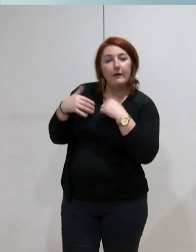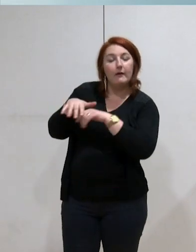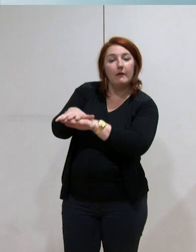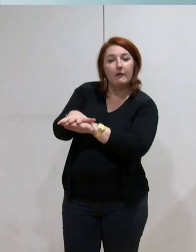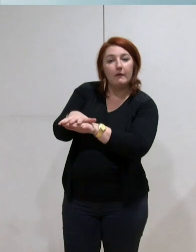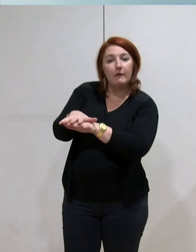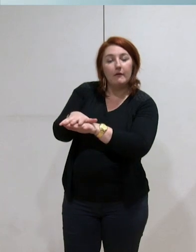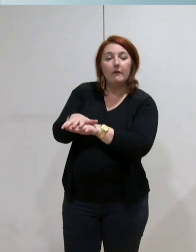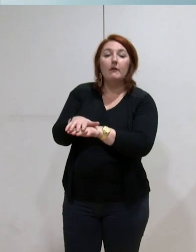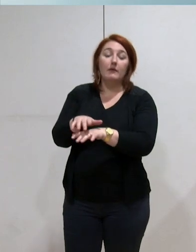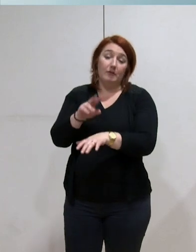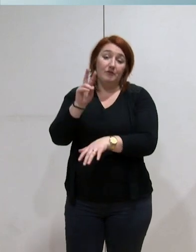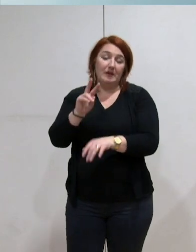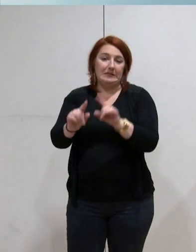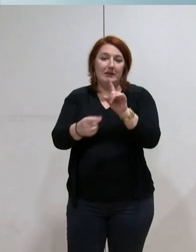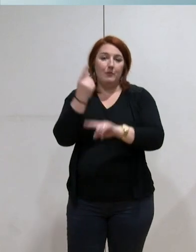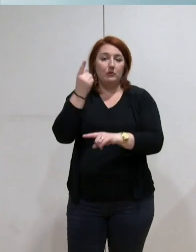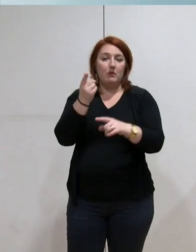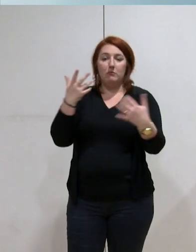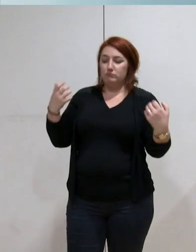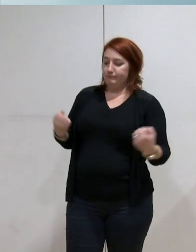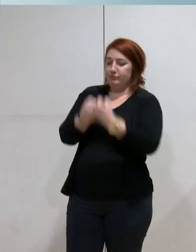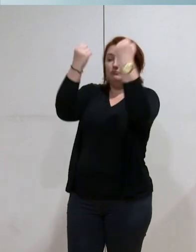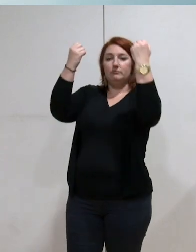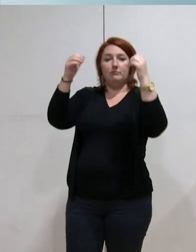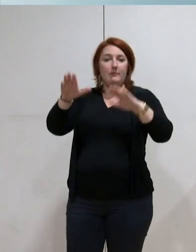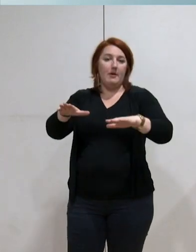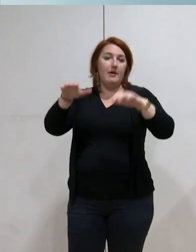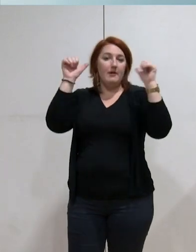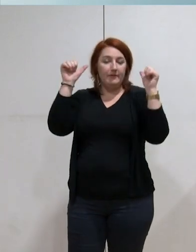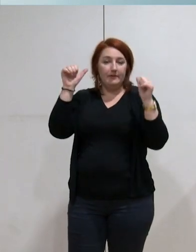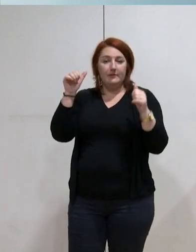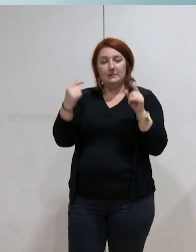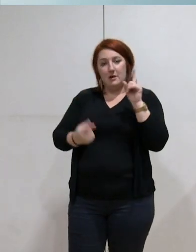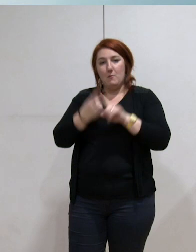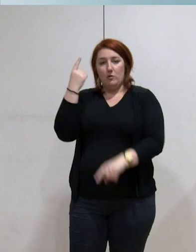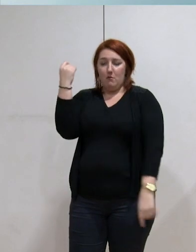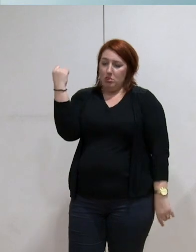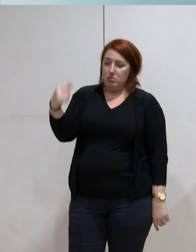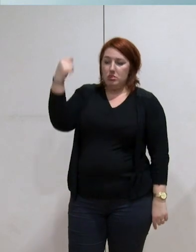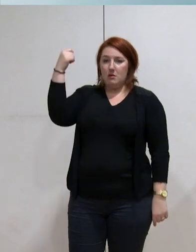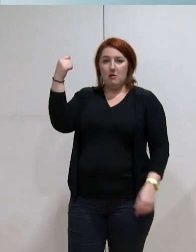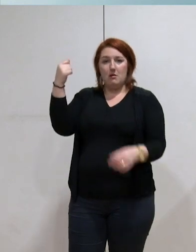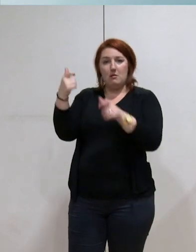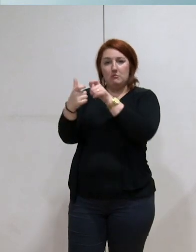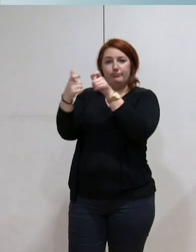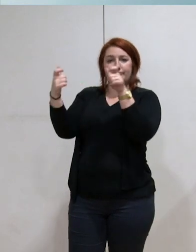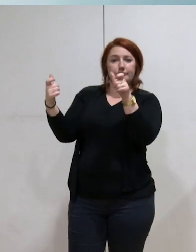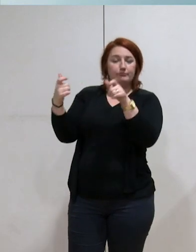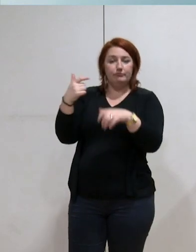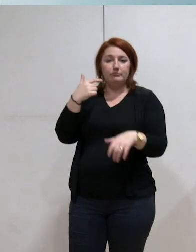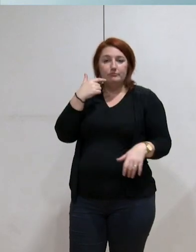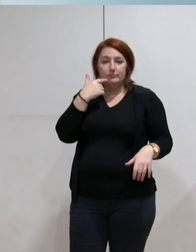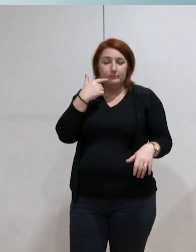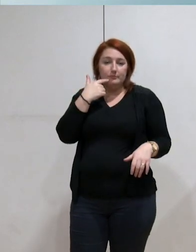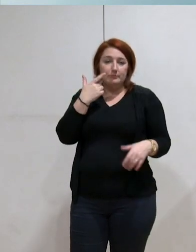de ne pas poursuivre avec de structures mais d'avoir dorénavant plus qu'un seul employeur et donc nous sommes dans